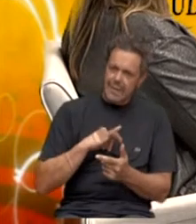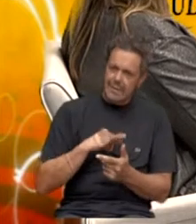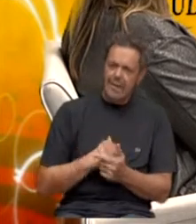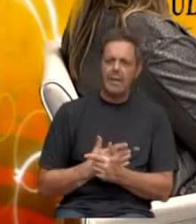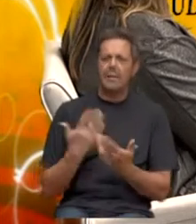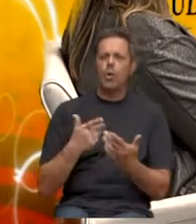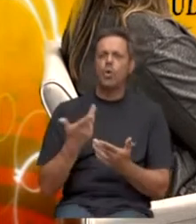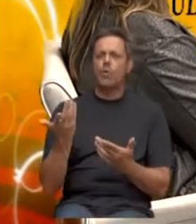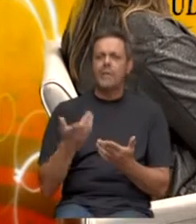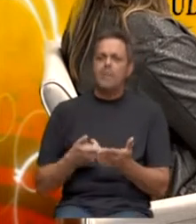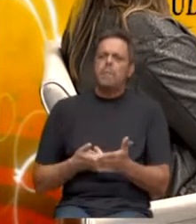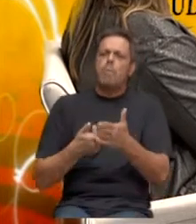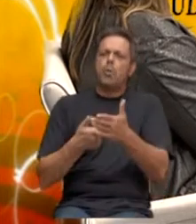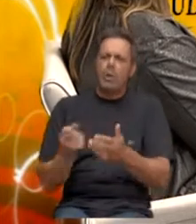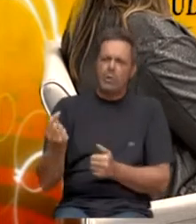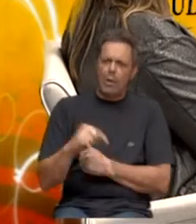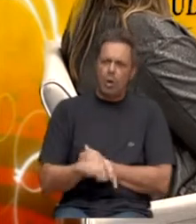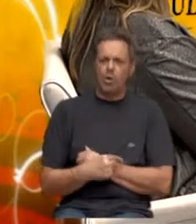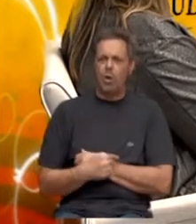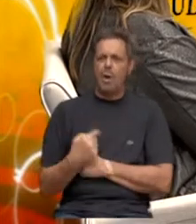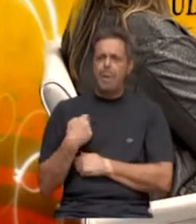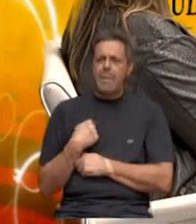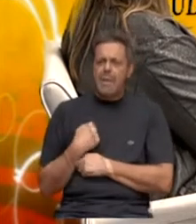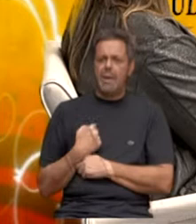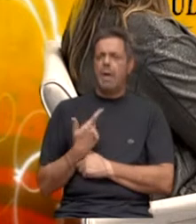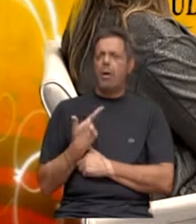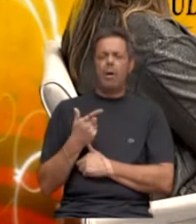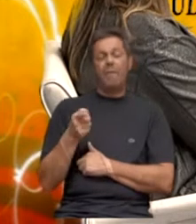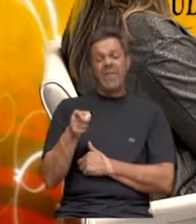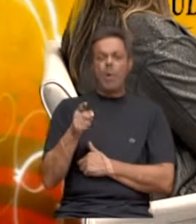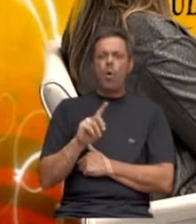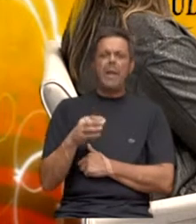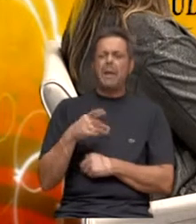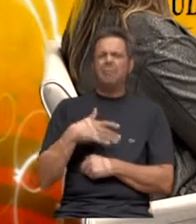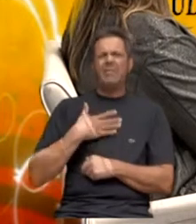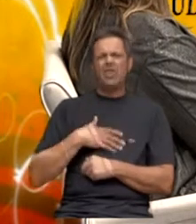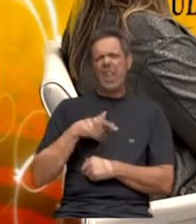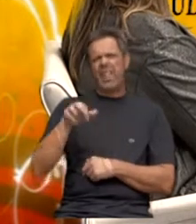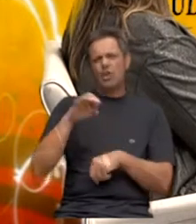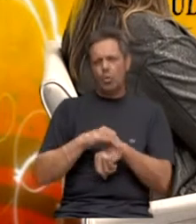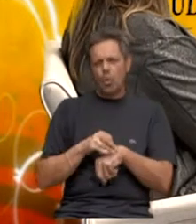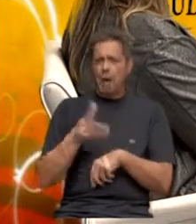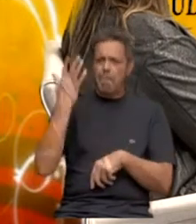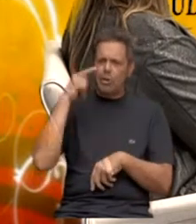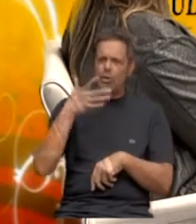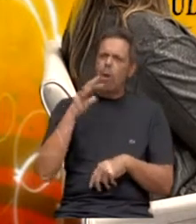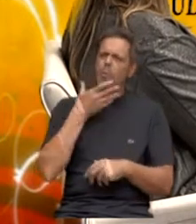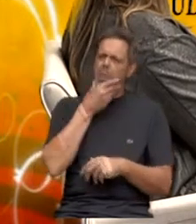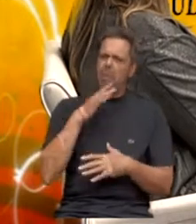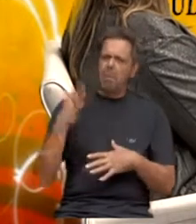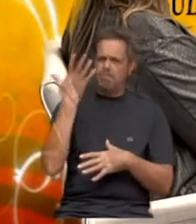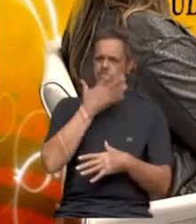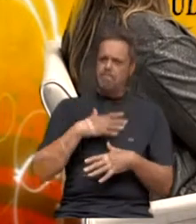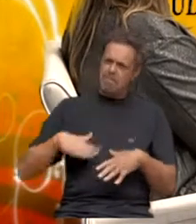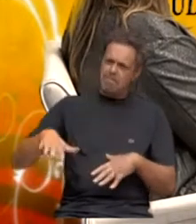koja će vas potaknuti da dođete. Vi koji se i ne želite baš otići doktoru, tamo ćete biti u jednom finom ambijentu, imat